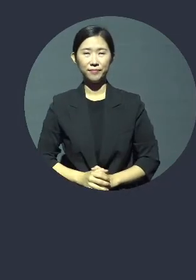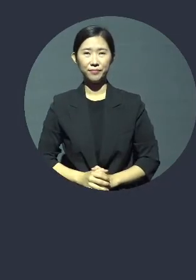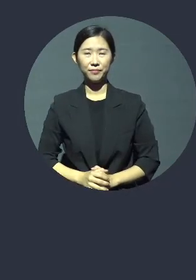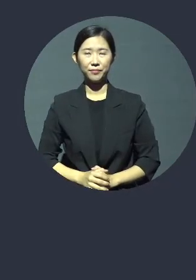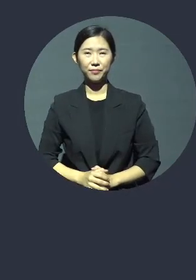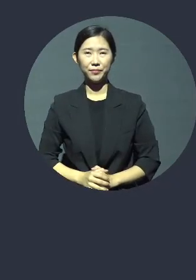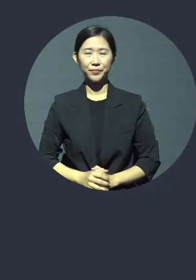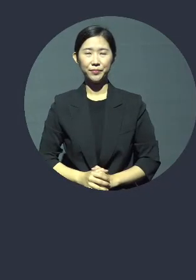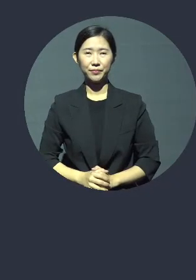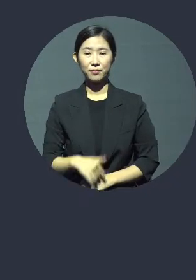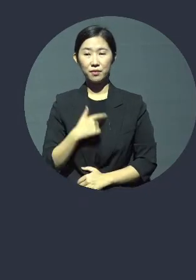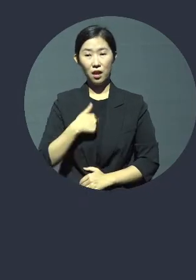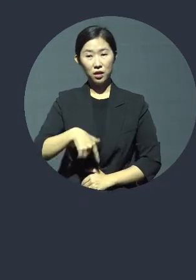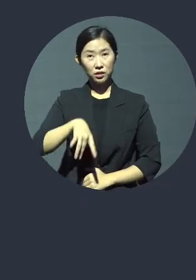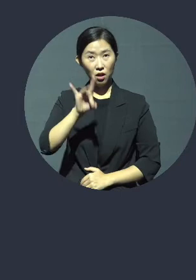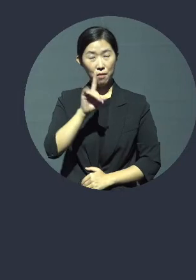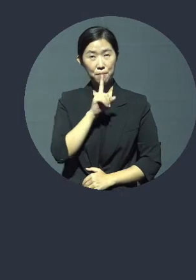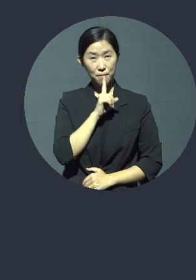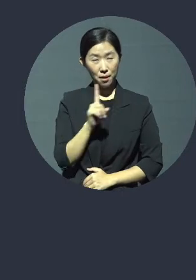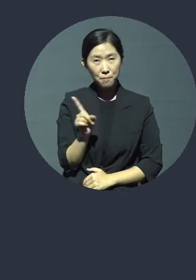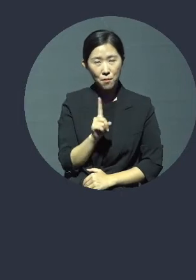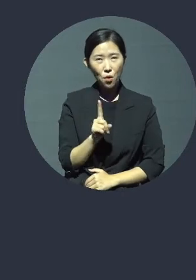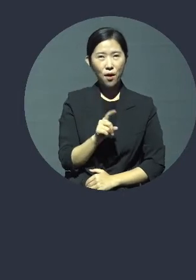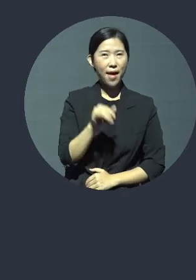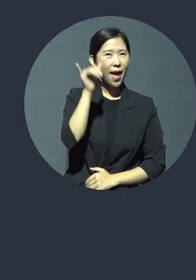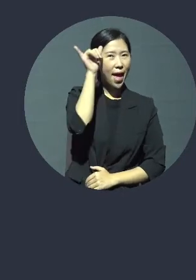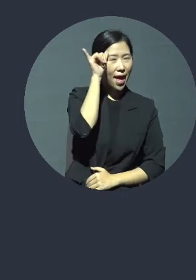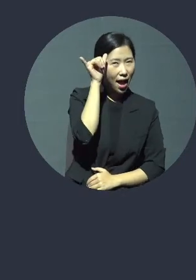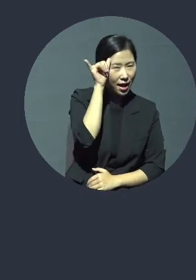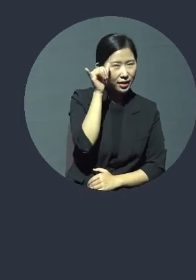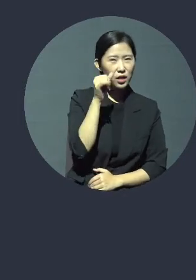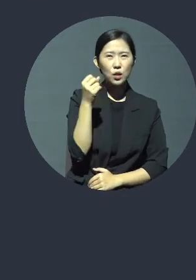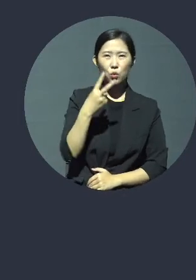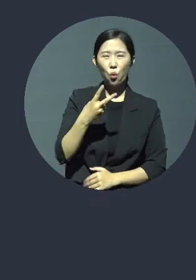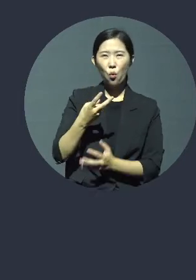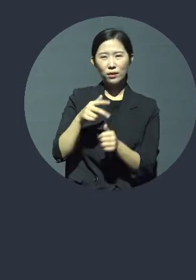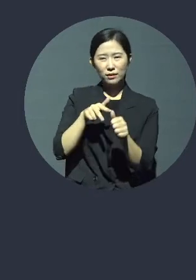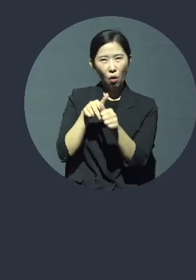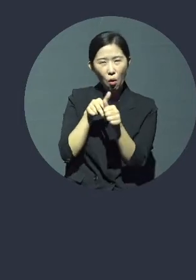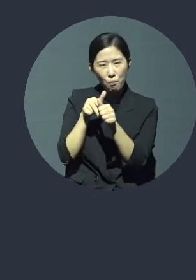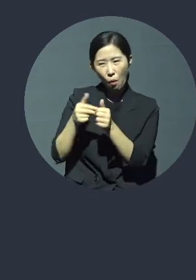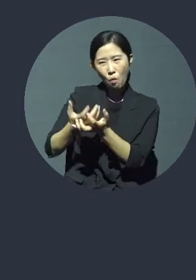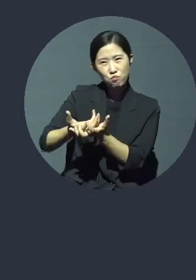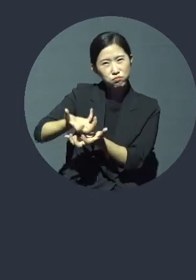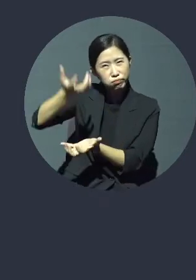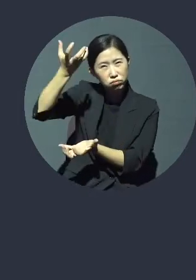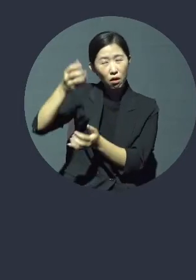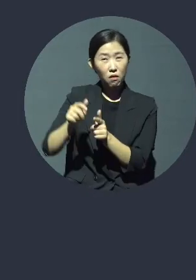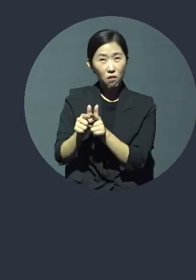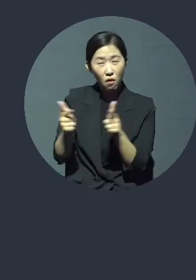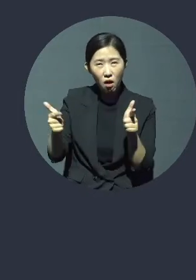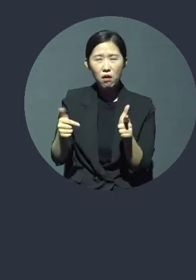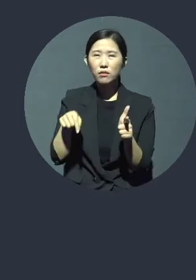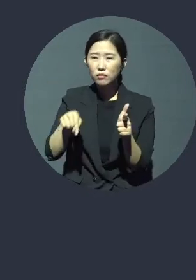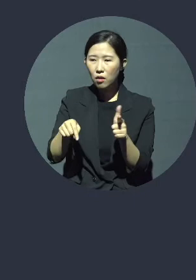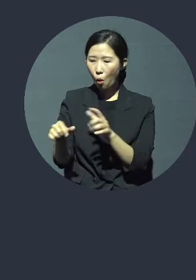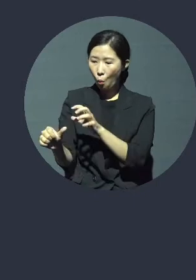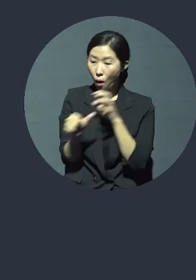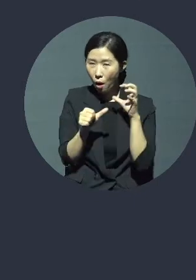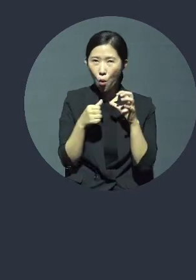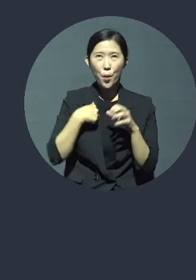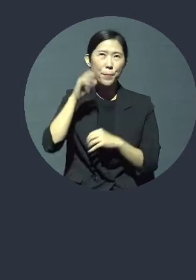초두에 말씀드린 AI라든지 빅데이터 등 수많은 정보와 변화에 대해서 디자이너는 미래의 라이프스타일을 리딩을 해야